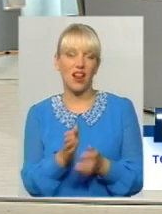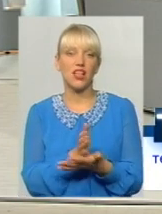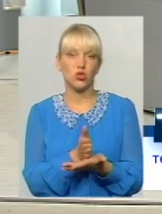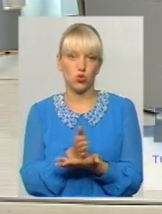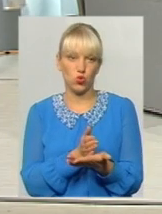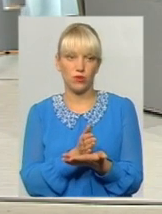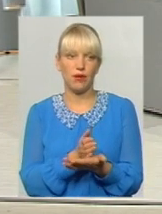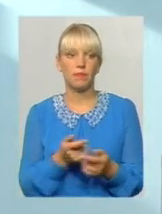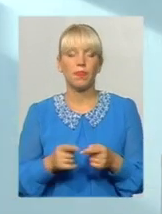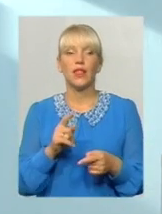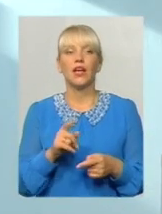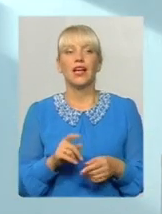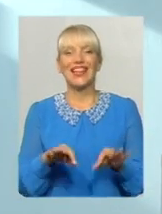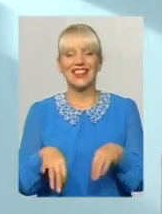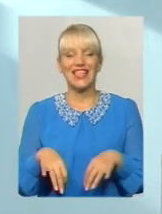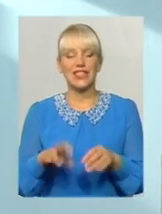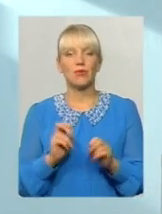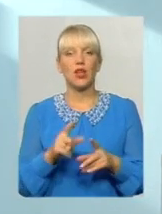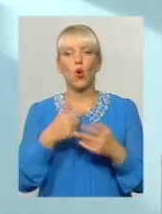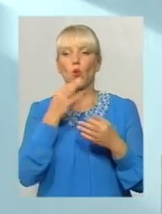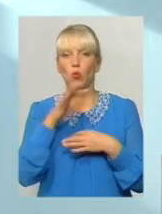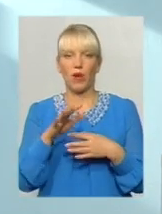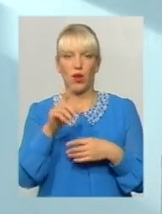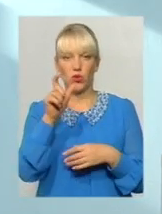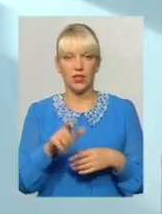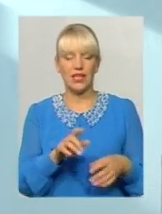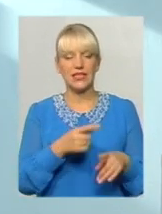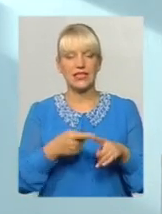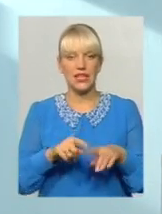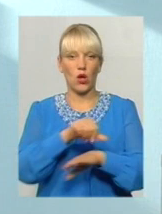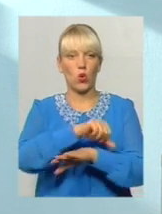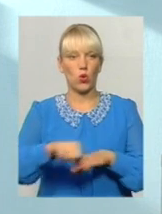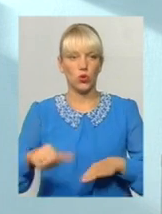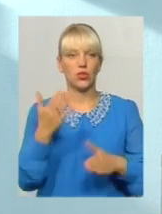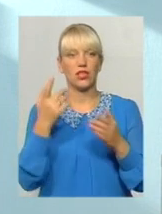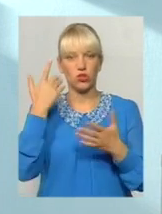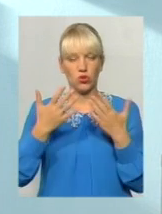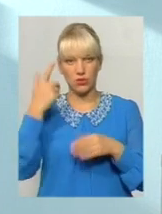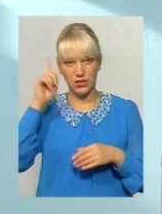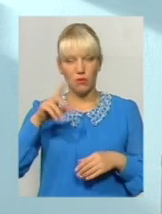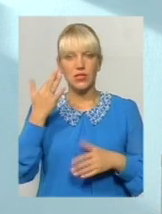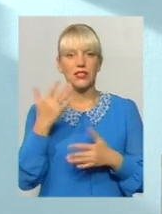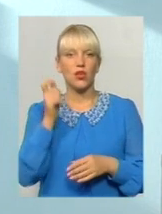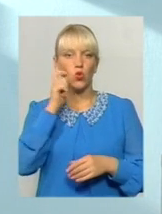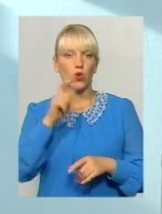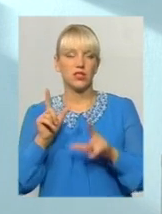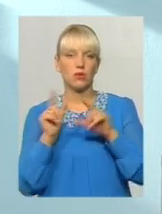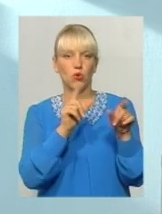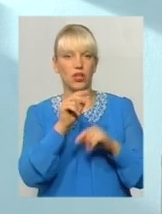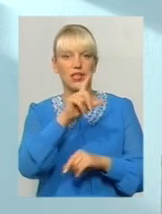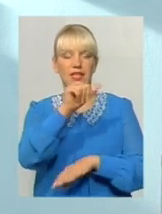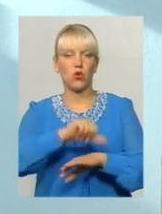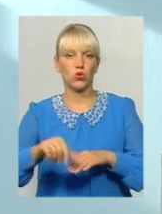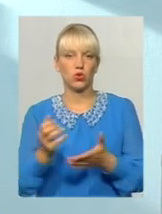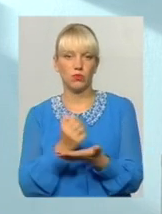розуміти, транспортний засіб, так як будь-яка людина, да, перетинає кордон. Якщо ми знаємо, скільки українців виїхали за кордон працювати, так само ми знаємо, скільки